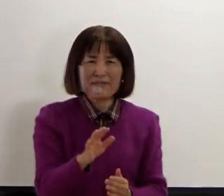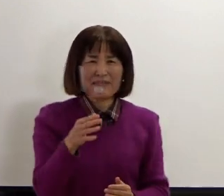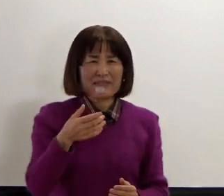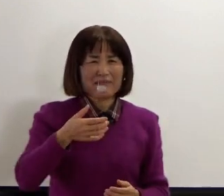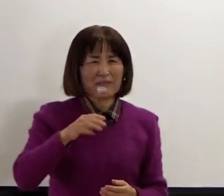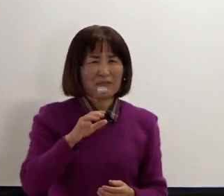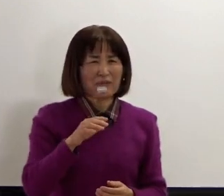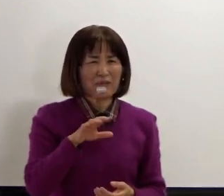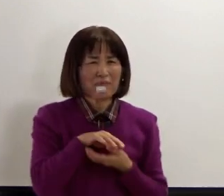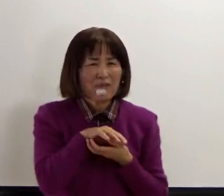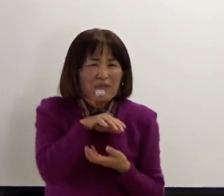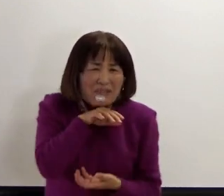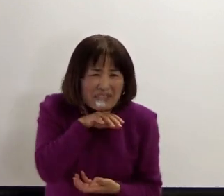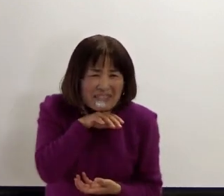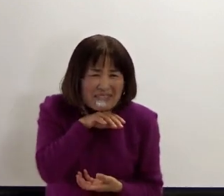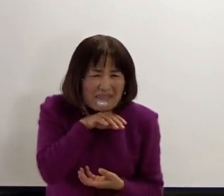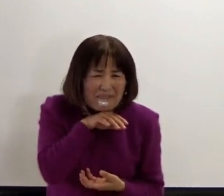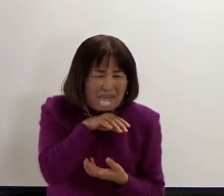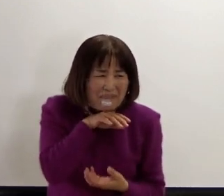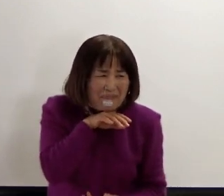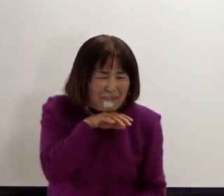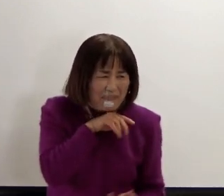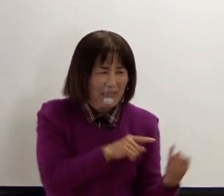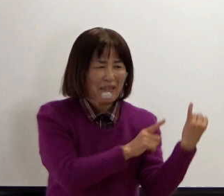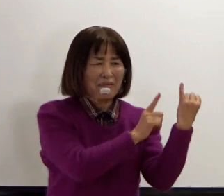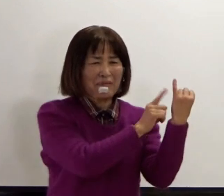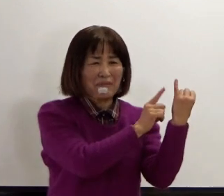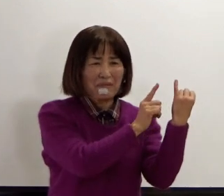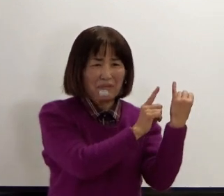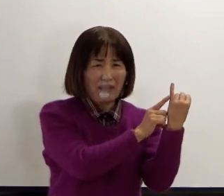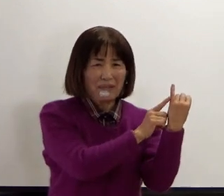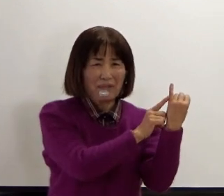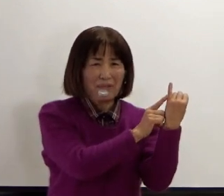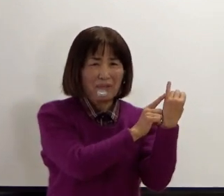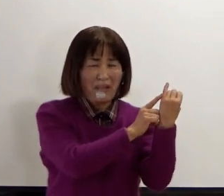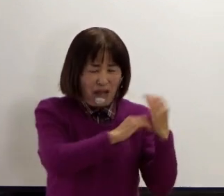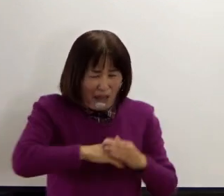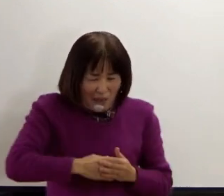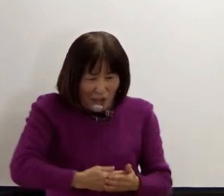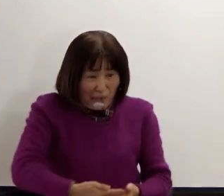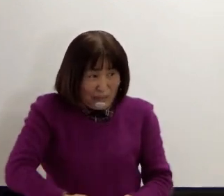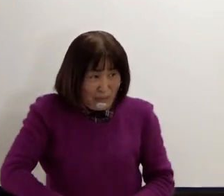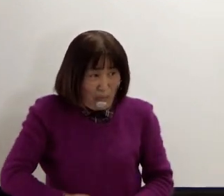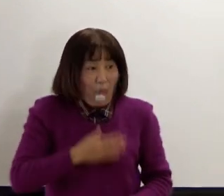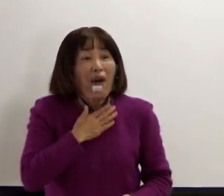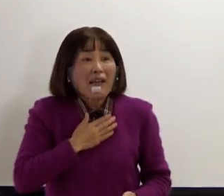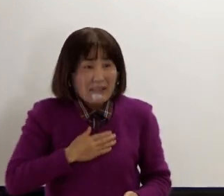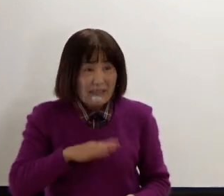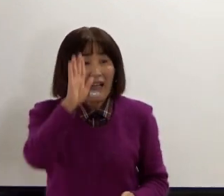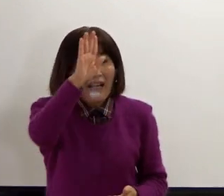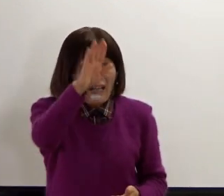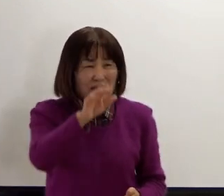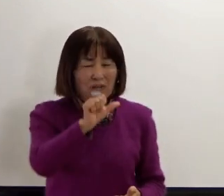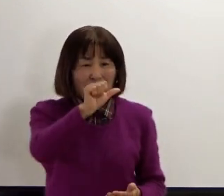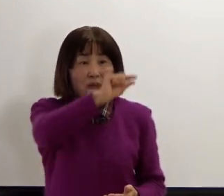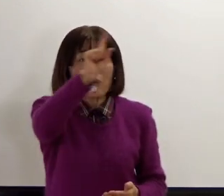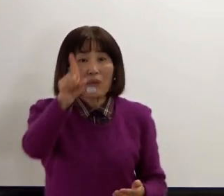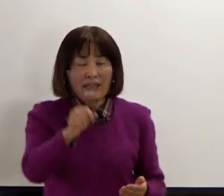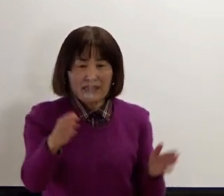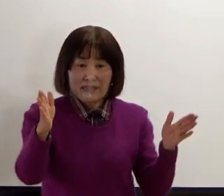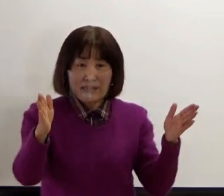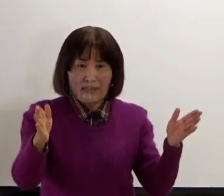ますが、でもエリサベトはですね5ヶ月の間身を隠していたと書いてあるんですよ。これどういう心理でしょう